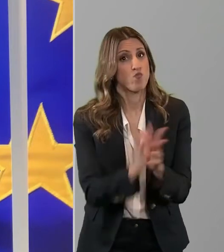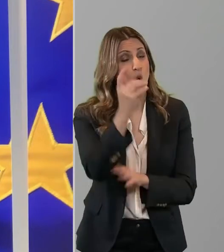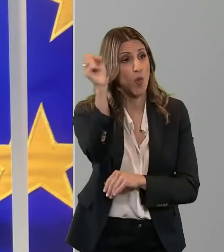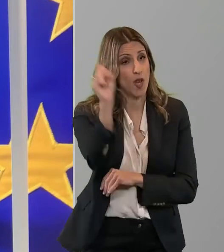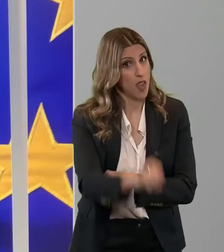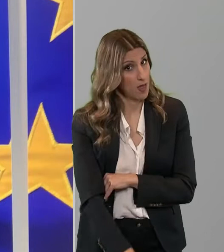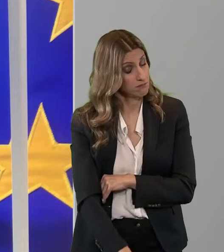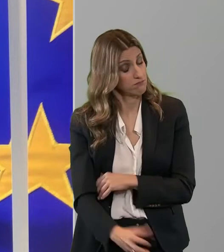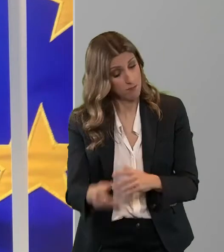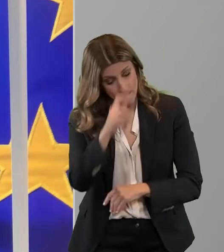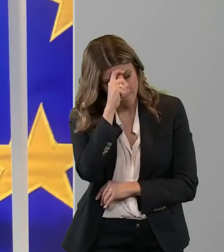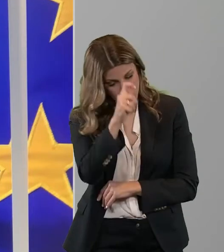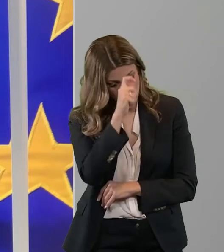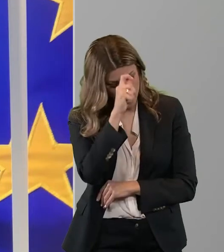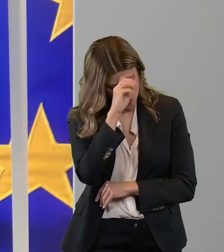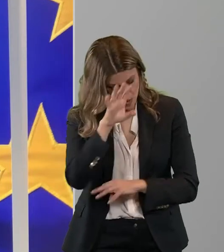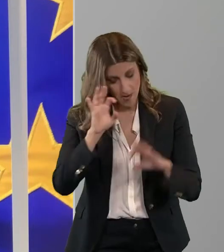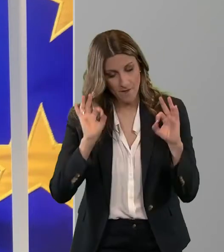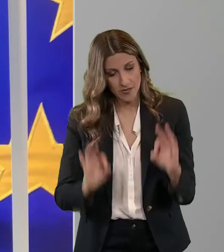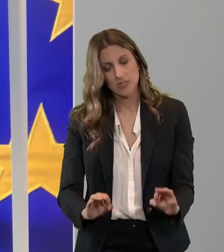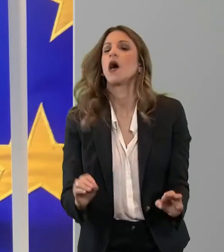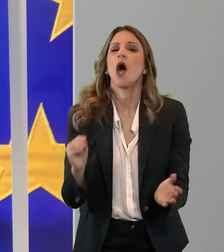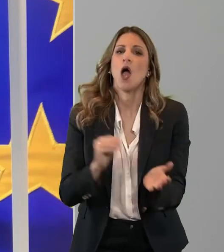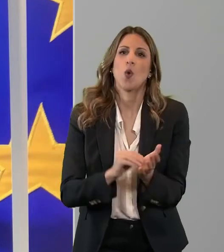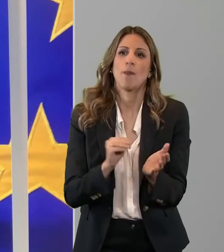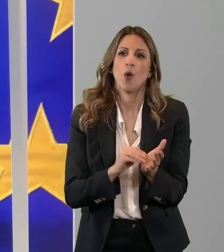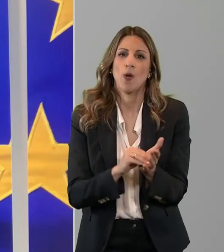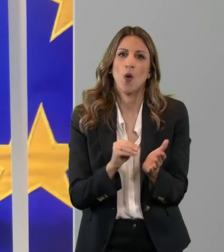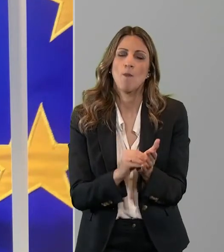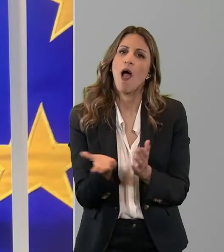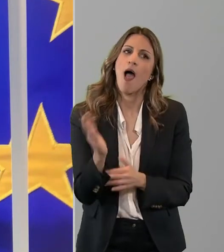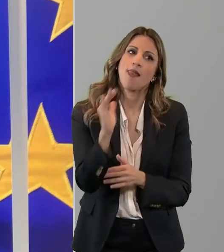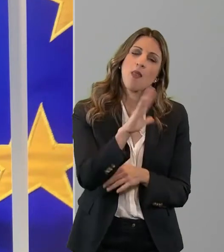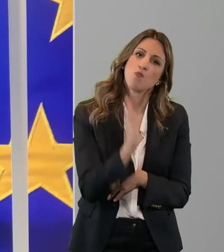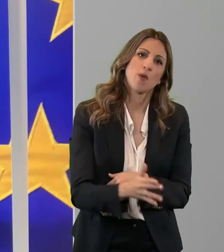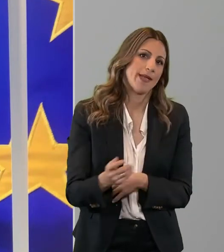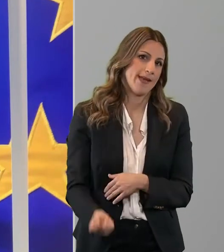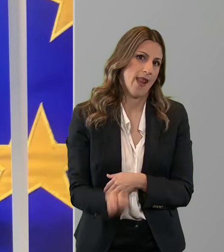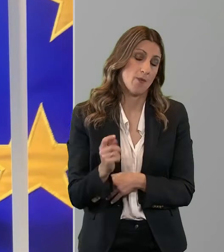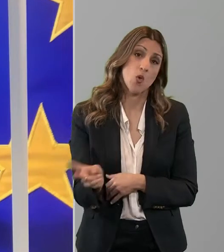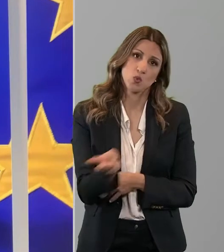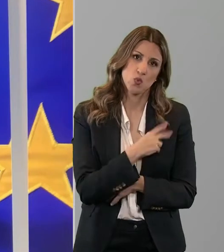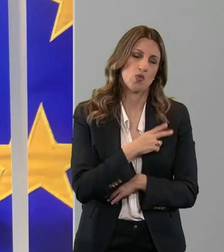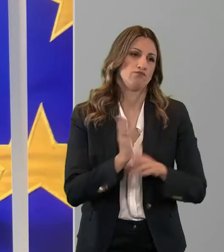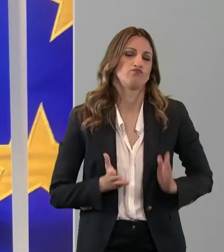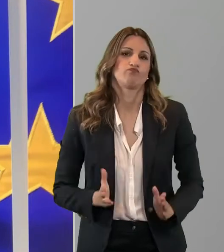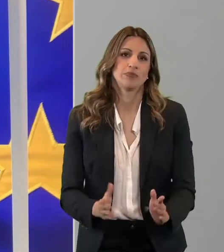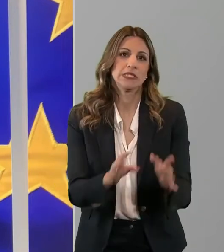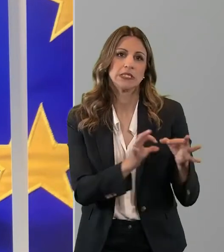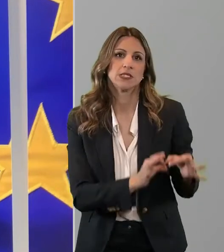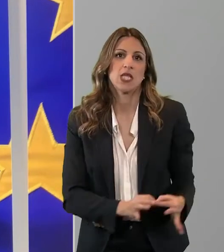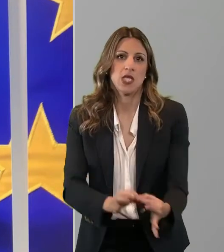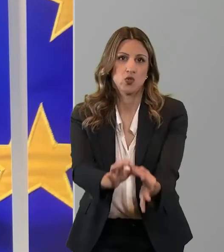σημαντική αυτή πρόοδο, υπάρχουν ακόμα πολλά που μπορούν να γίνουν και είναι σωστό λοιπόν ότι